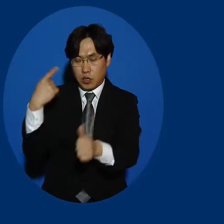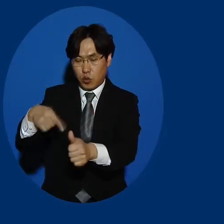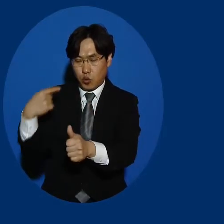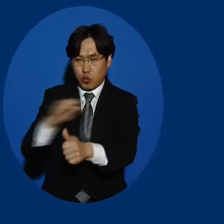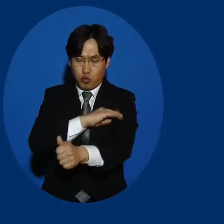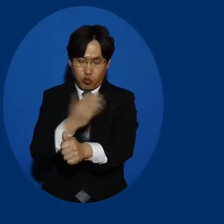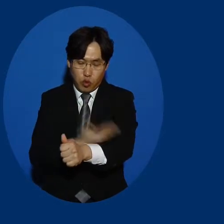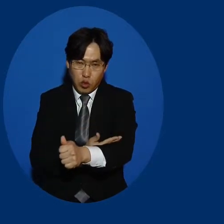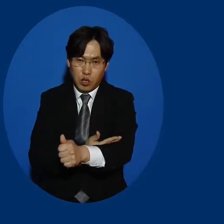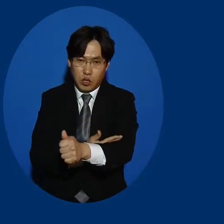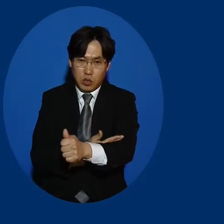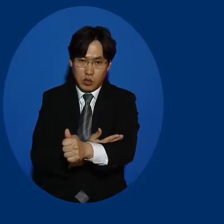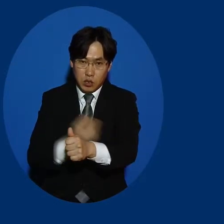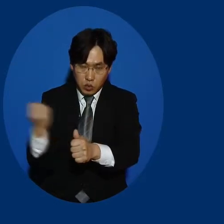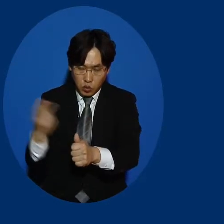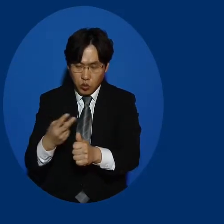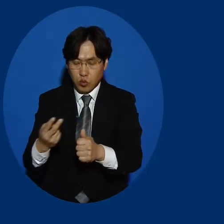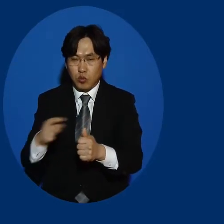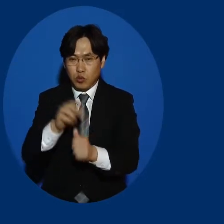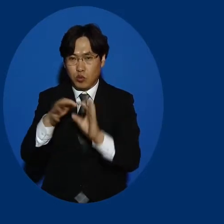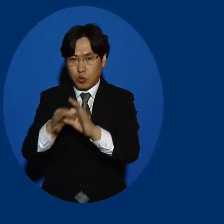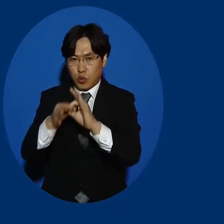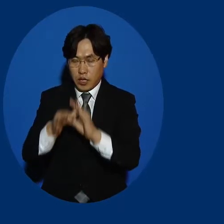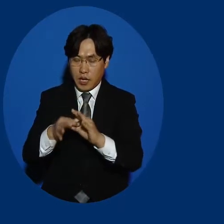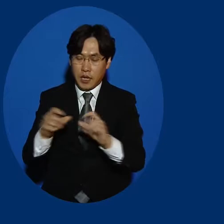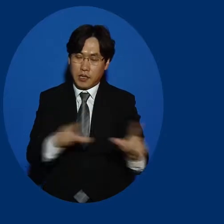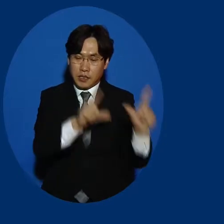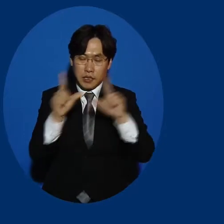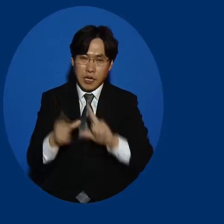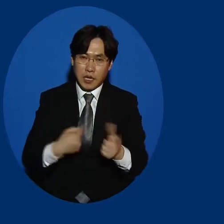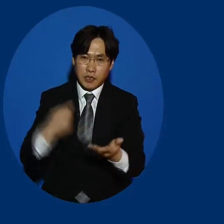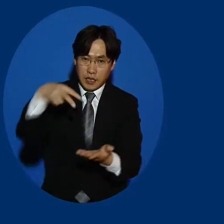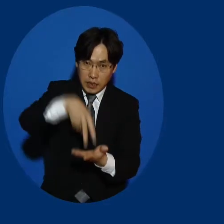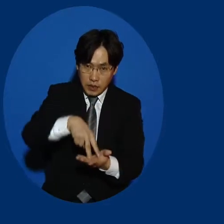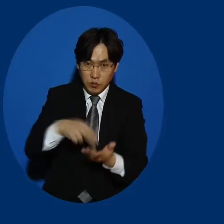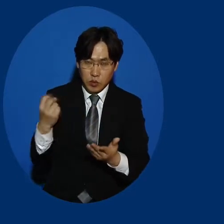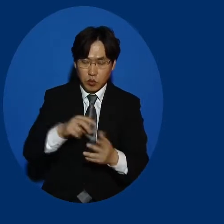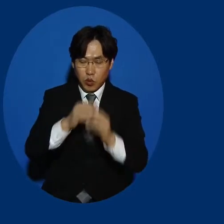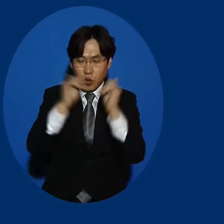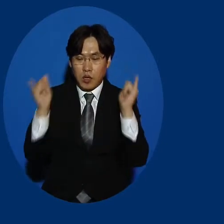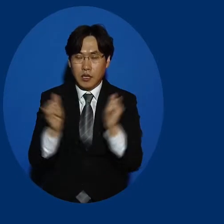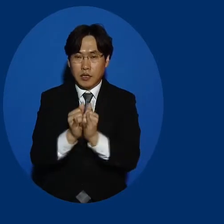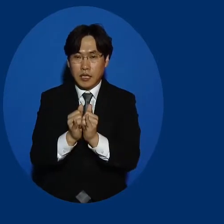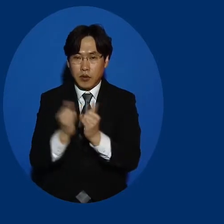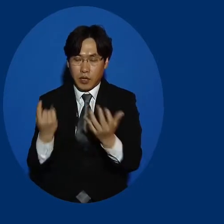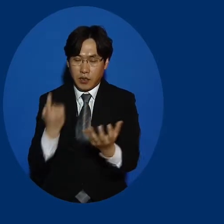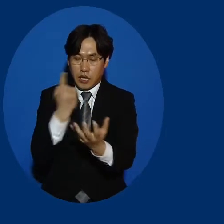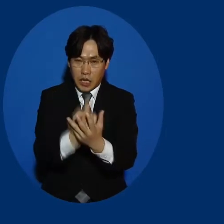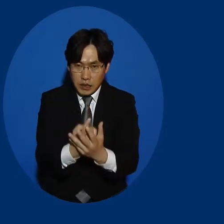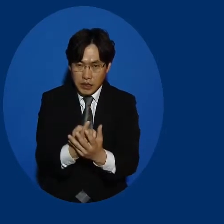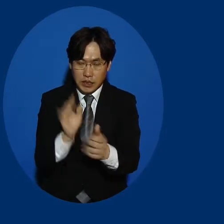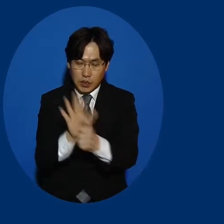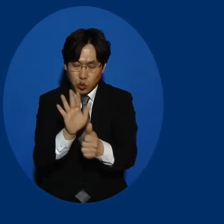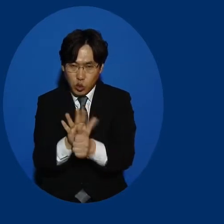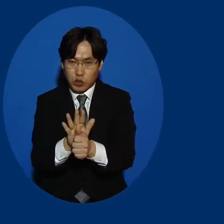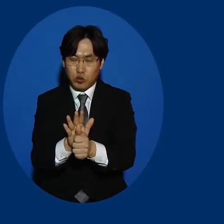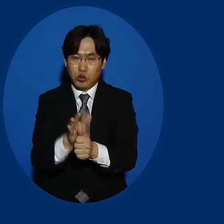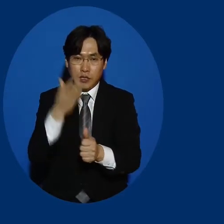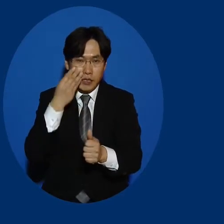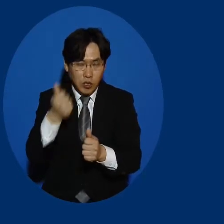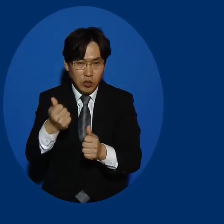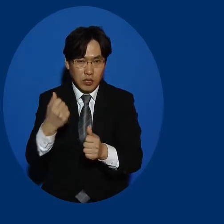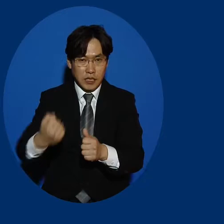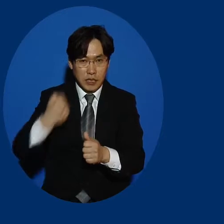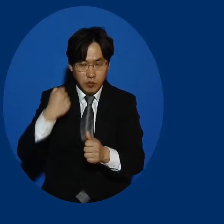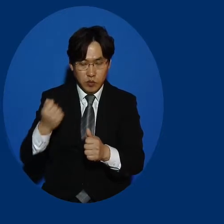보장해서 장애인들의 자립 생활 능력과 또 사회의 적응 능력을 키워서 장애인이